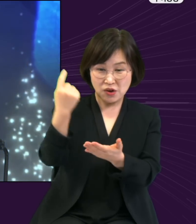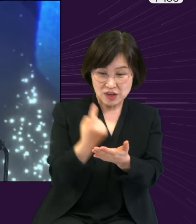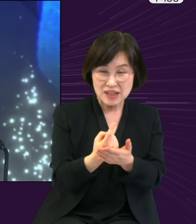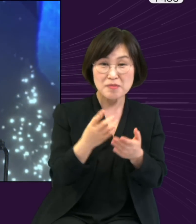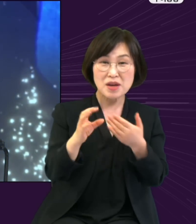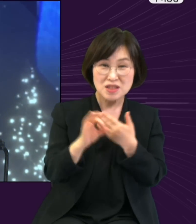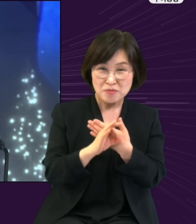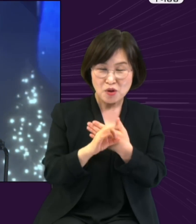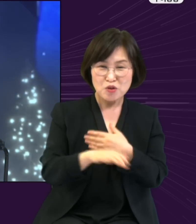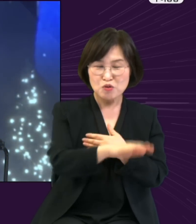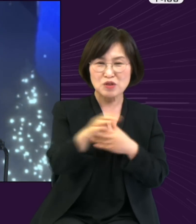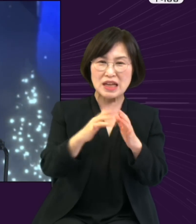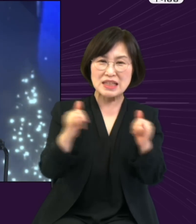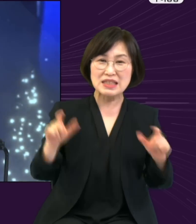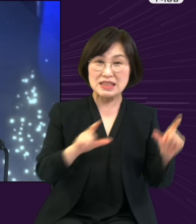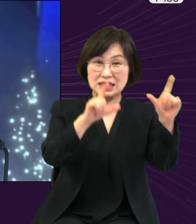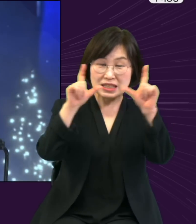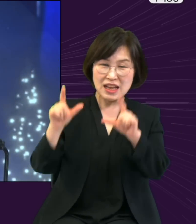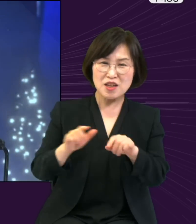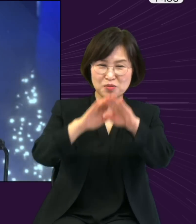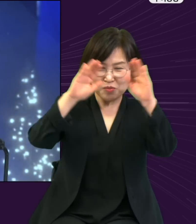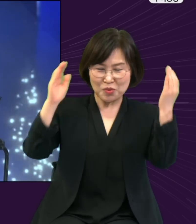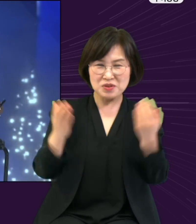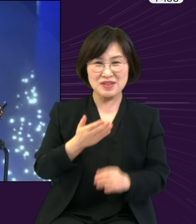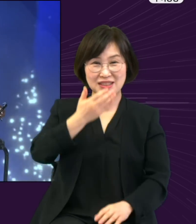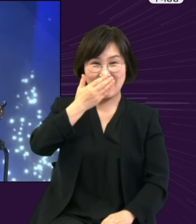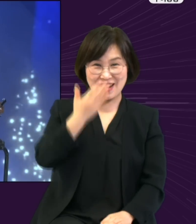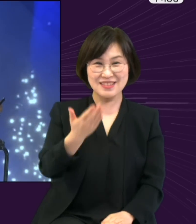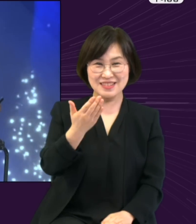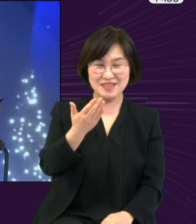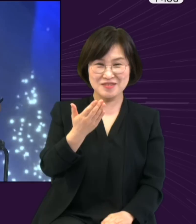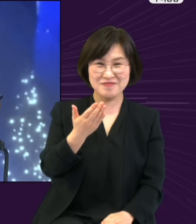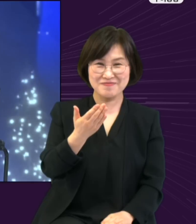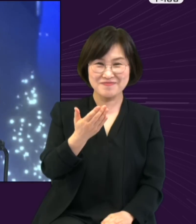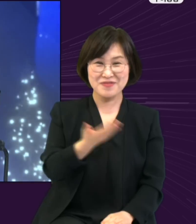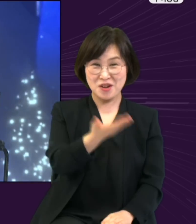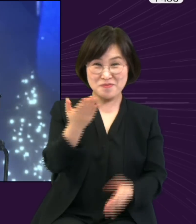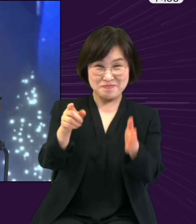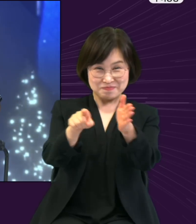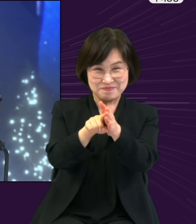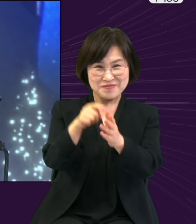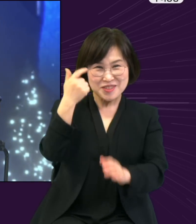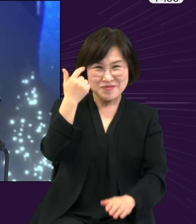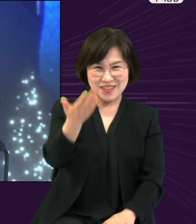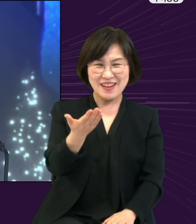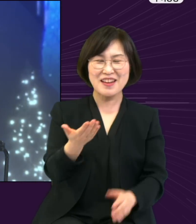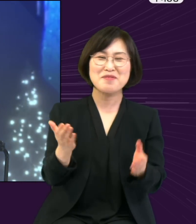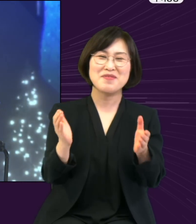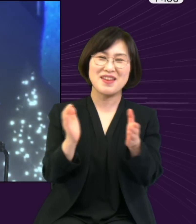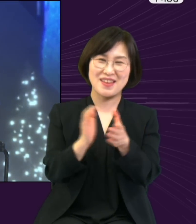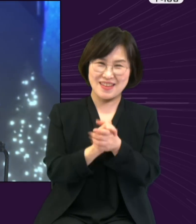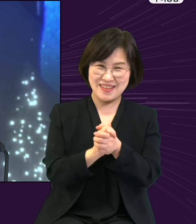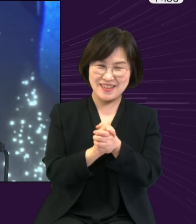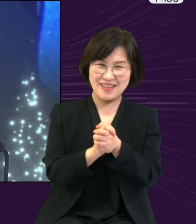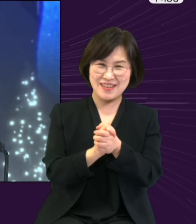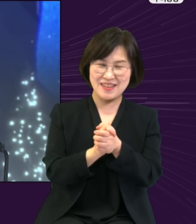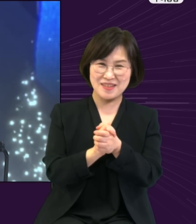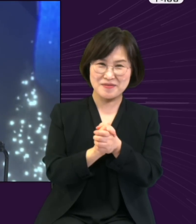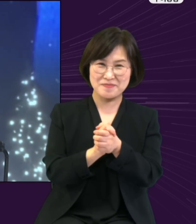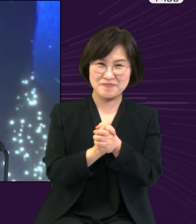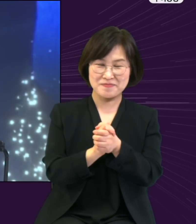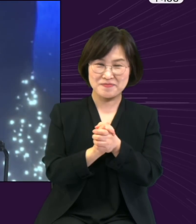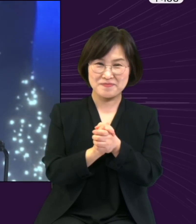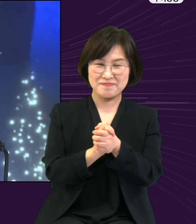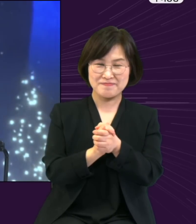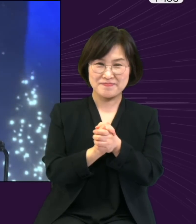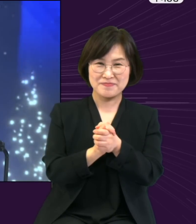인생 가운데 모든 것이 가능할 줄로 믿습니다. 여러분 이 사실을 믿으십니까? 오늘 우리가 한 가지 분명한 초점을